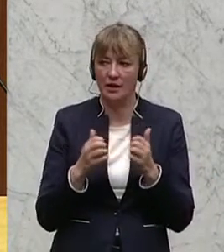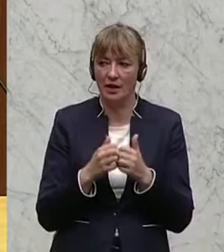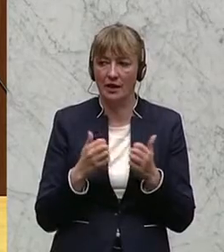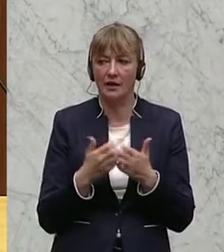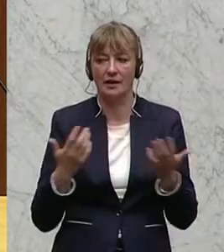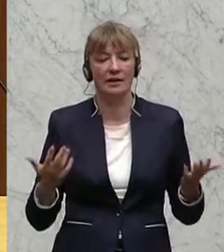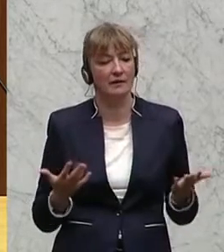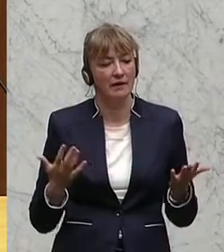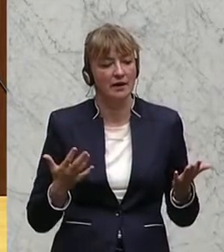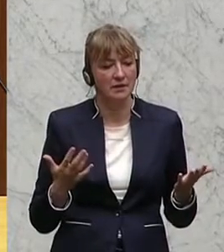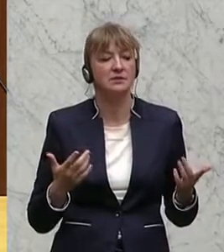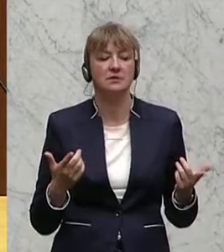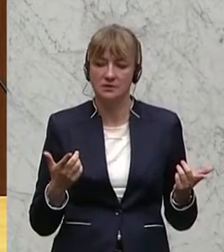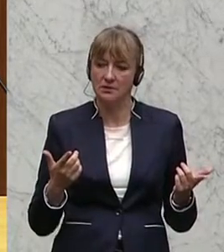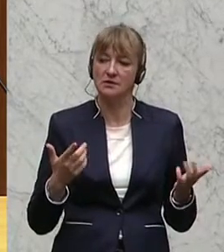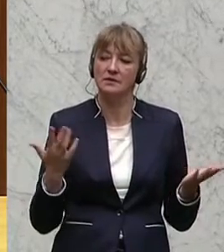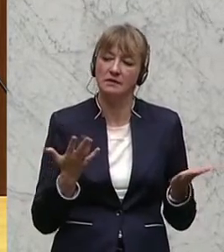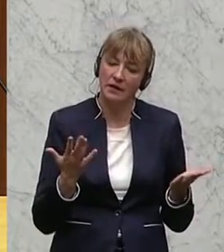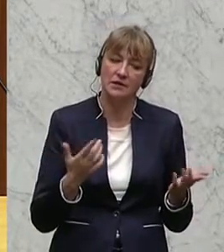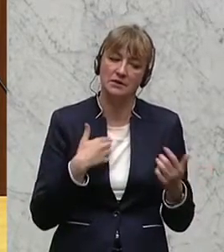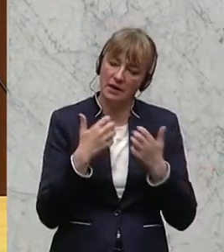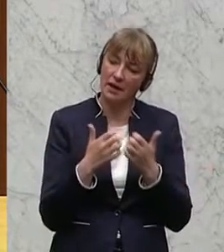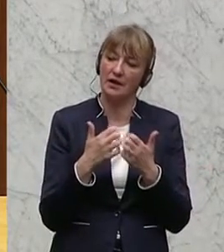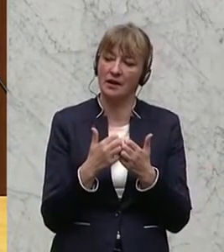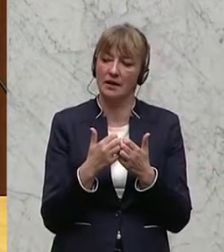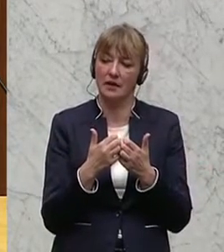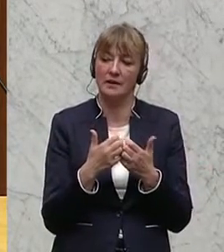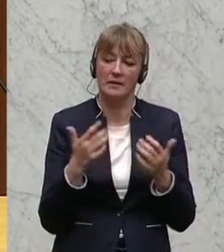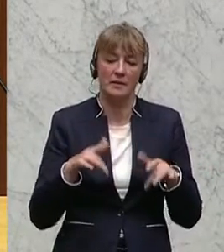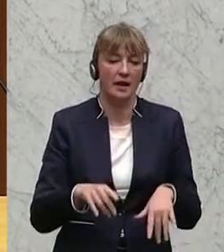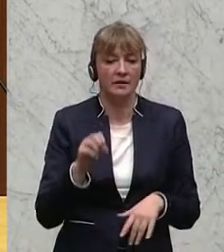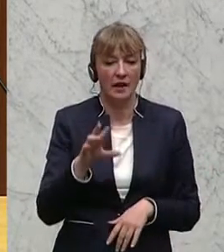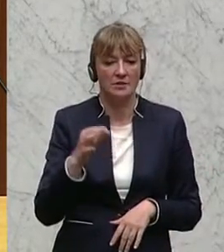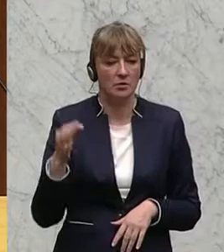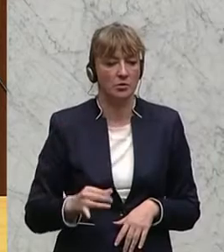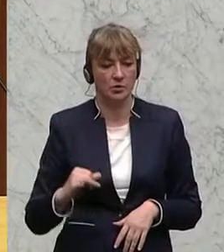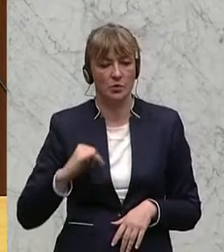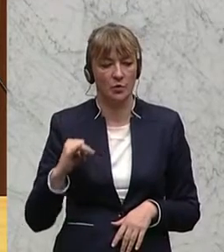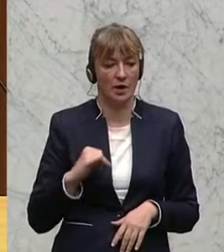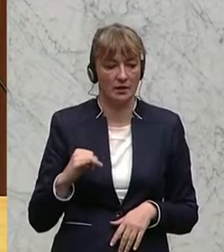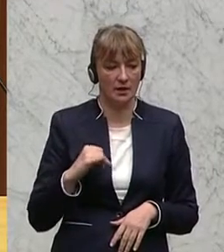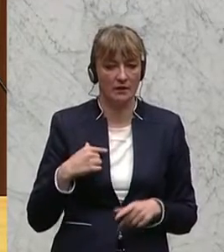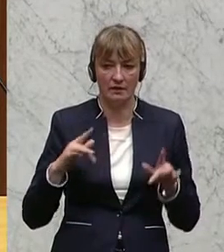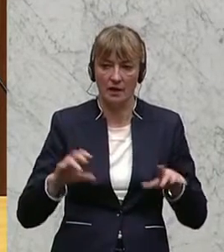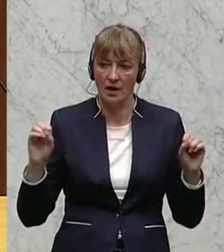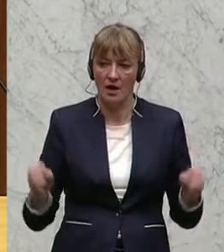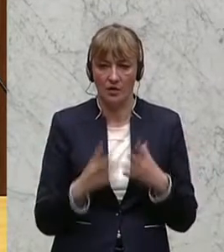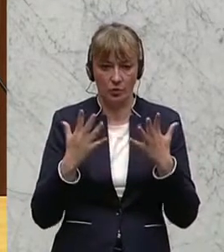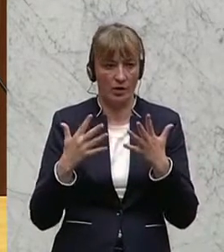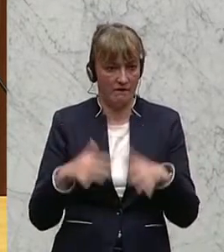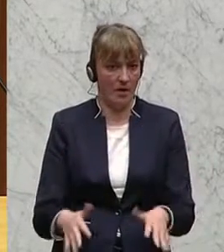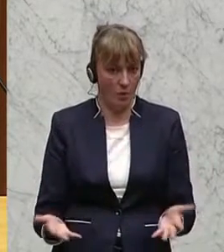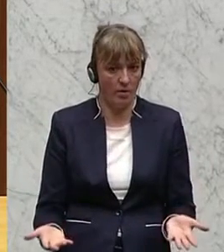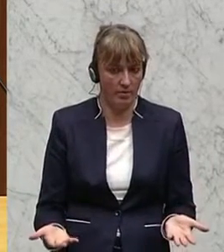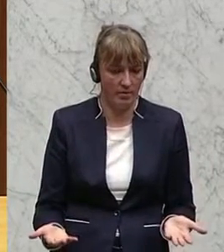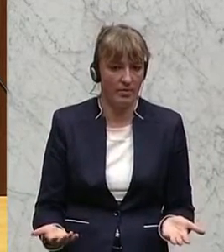was sprechen wir hier? Ich sage noch einmal die Dimension. Es sind 13% der Jugendlichen, die wir aktuell verlieren. Da